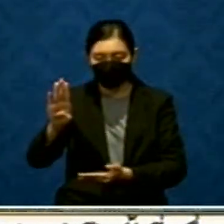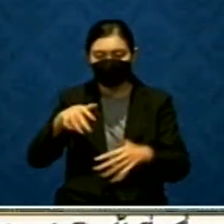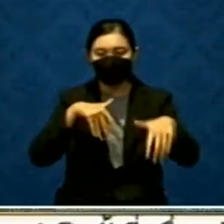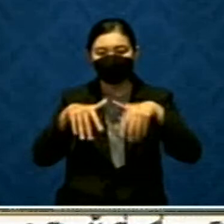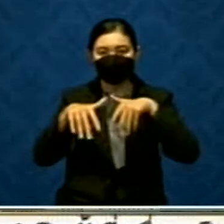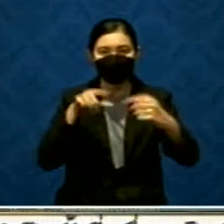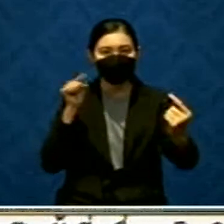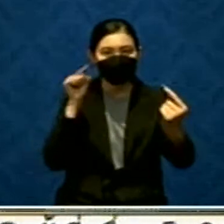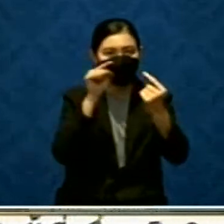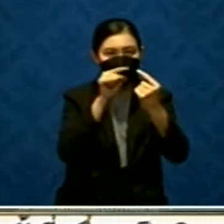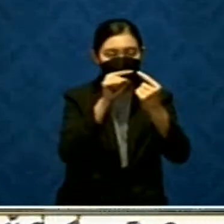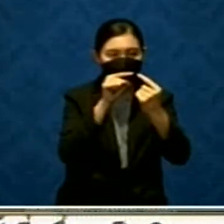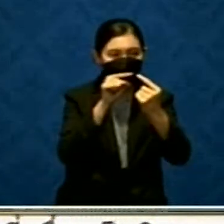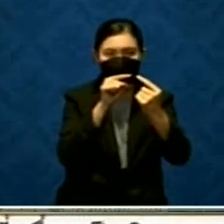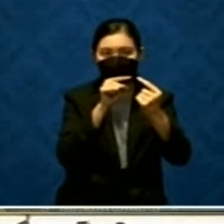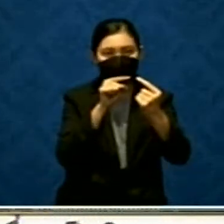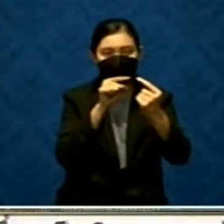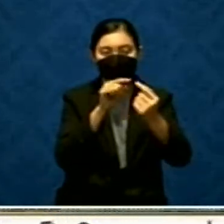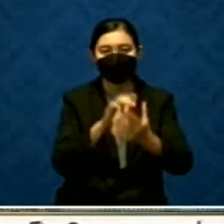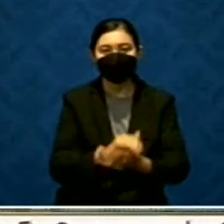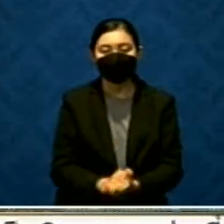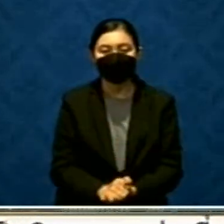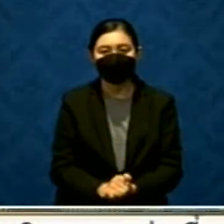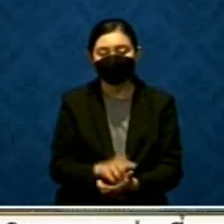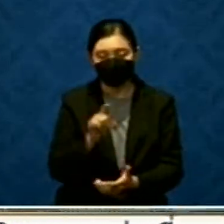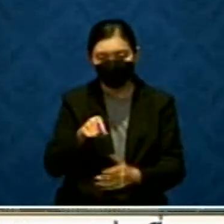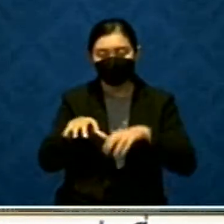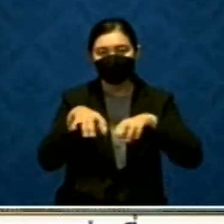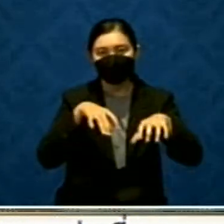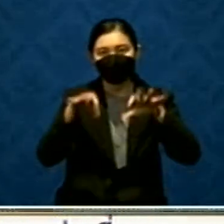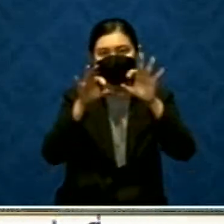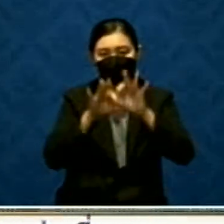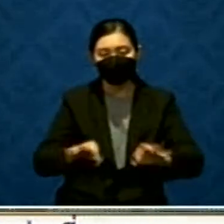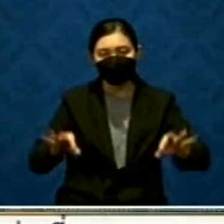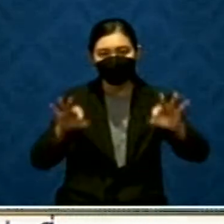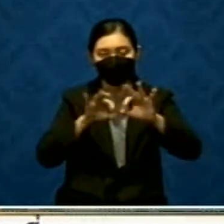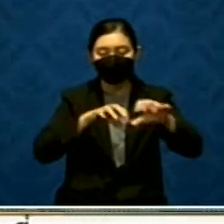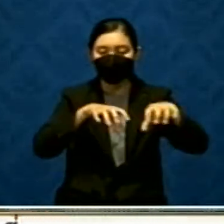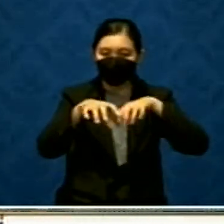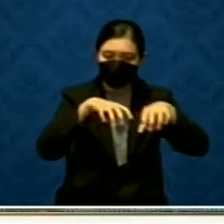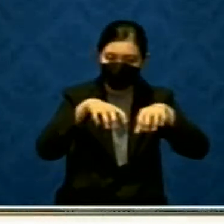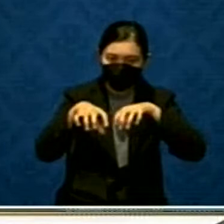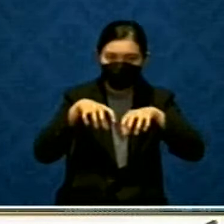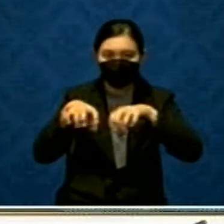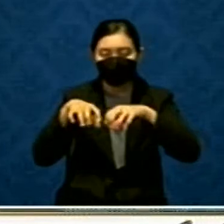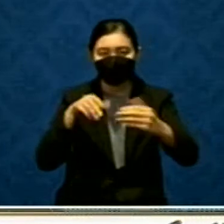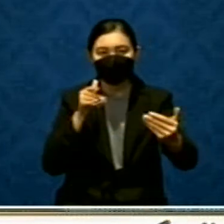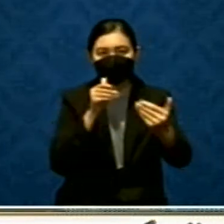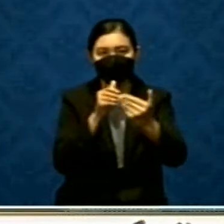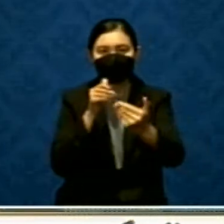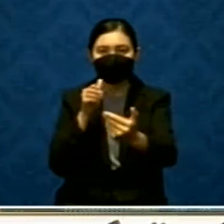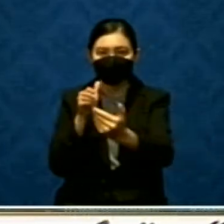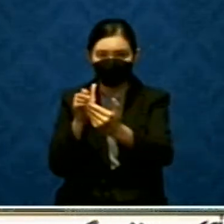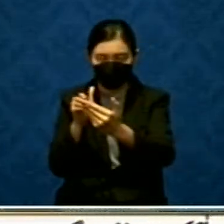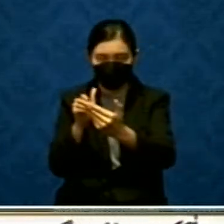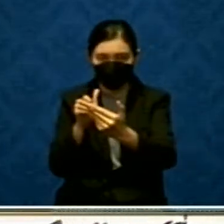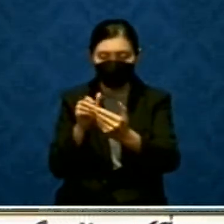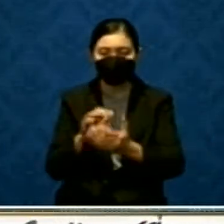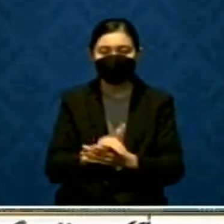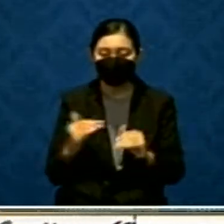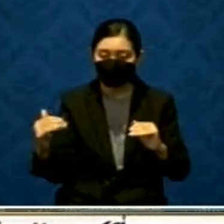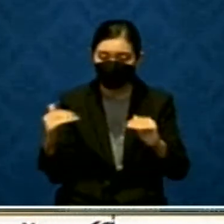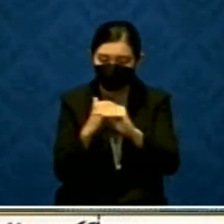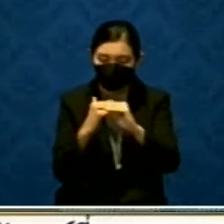นะครับควรจัดลำดับความสำคัญโครงการเน้นการพัฒนาเมืองและการพัฒนาระบบขนส่งสาธารณะในเมืองนะ